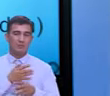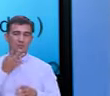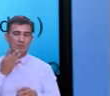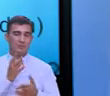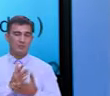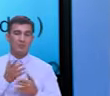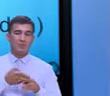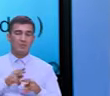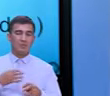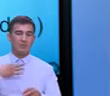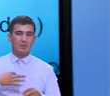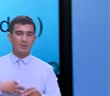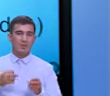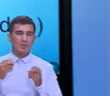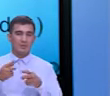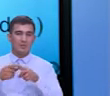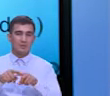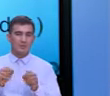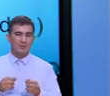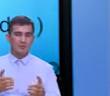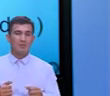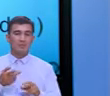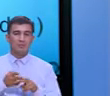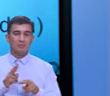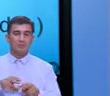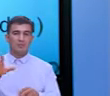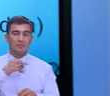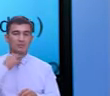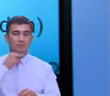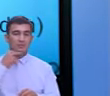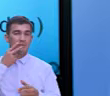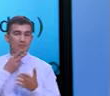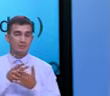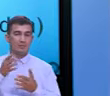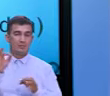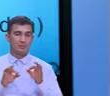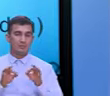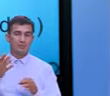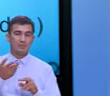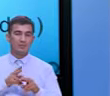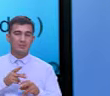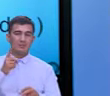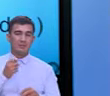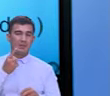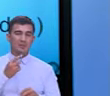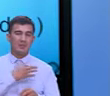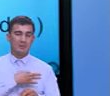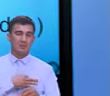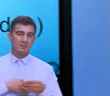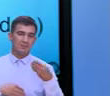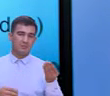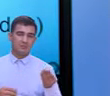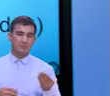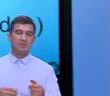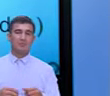o'g'liga qanday qilib nechtadan taqsimlab beradi? Keling, buni chizmada ko'ramiz. Demak, bu bitta o'g'li uchun ajratib